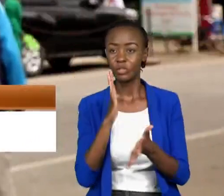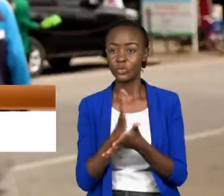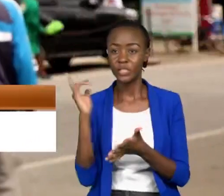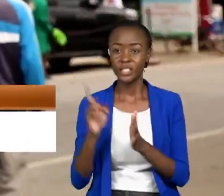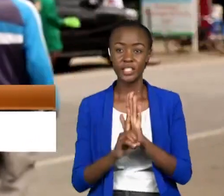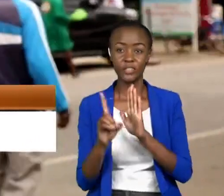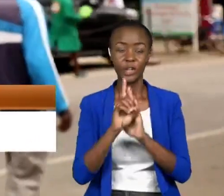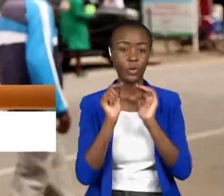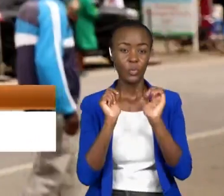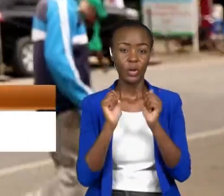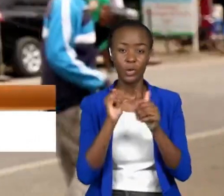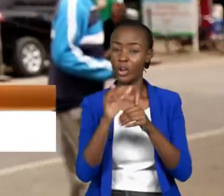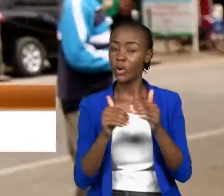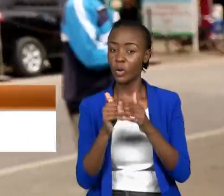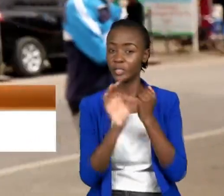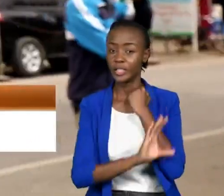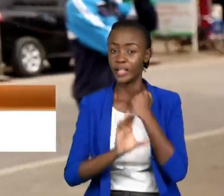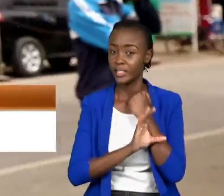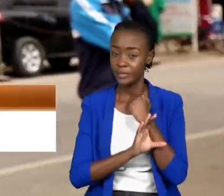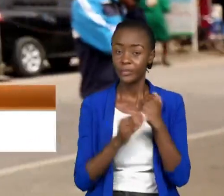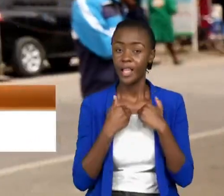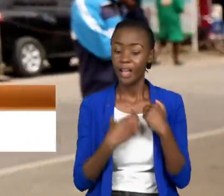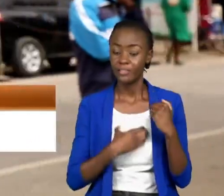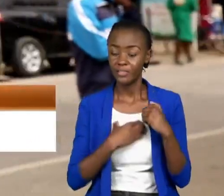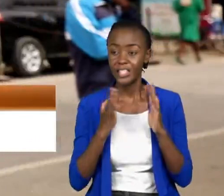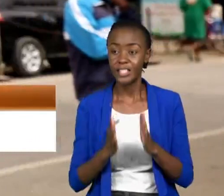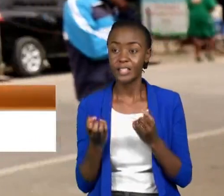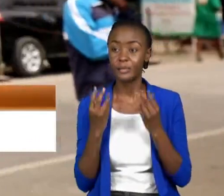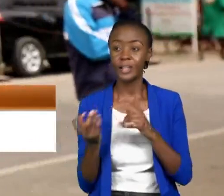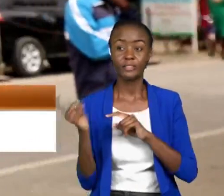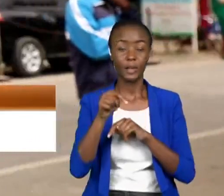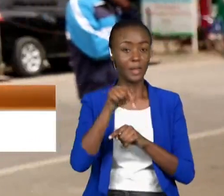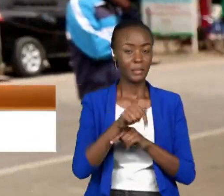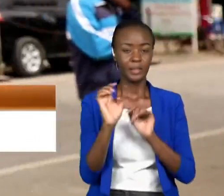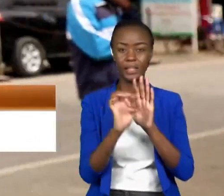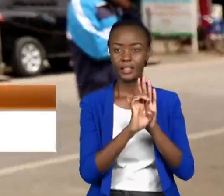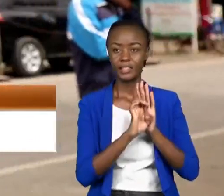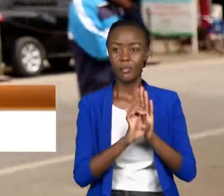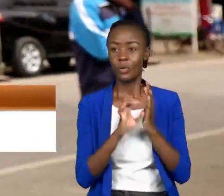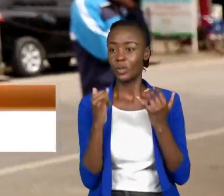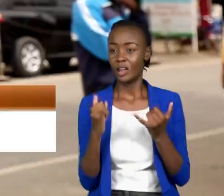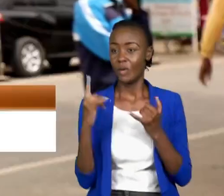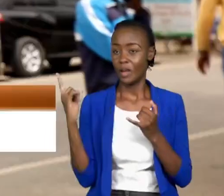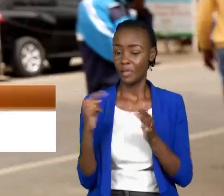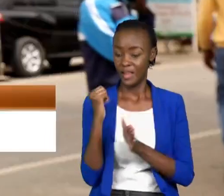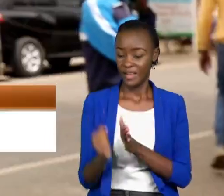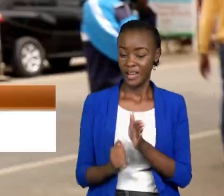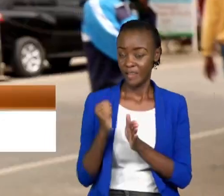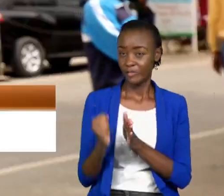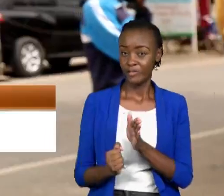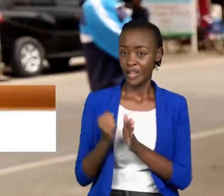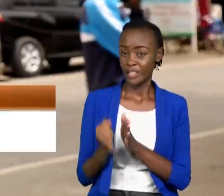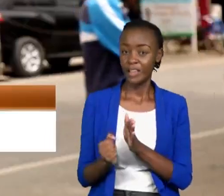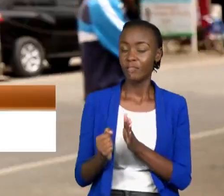Kenya. Inaleta watu kutoka nje. Na inainua biashara kama sasa venye imeanza hapa Naivasha. Kuna